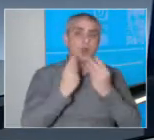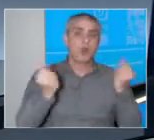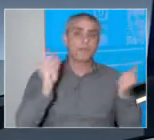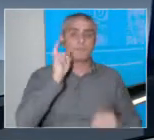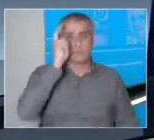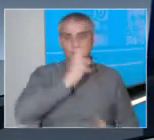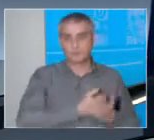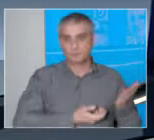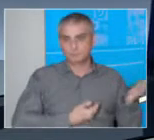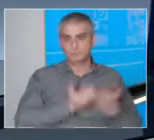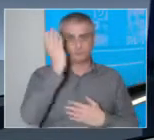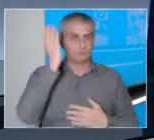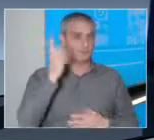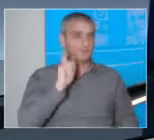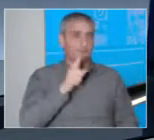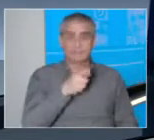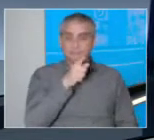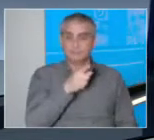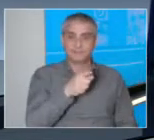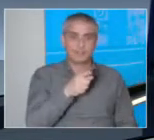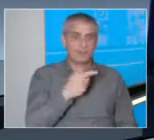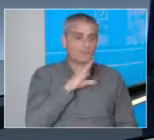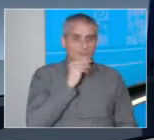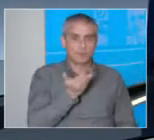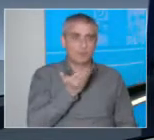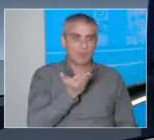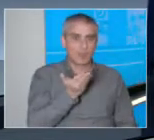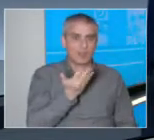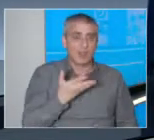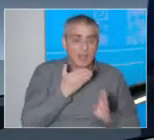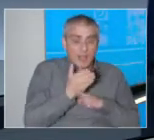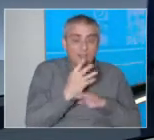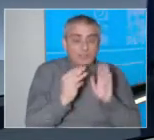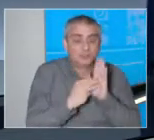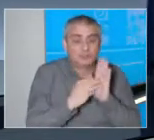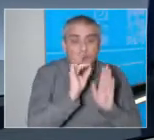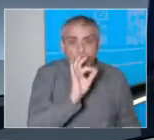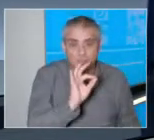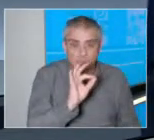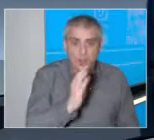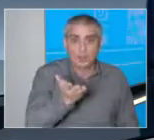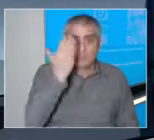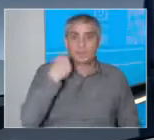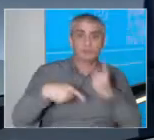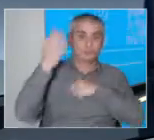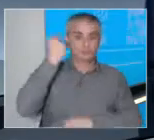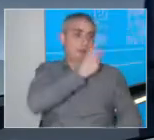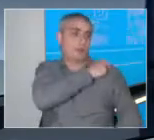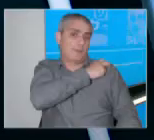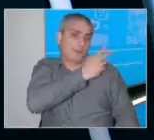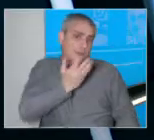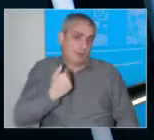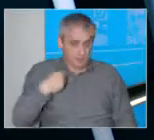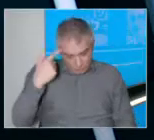בני גנץ הובנו אצל כל העיתונאים. לא, אבל זה חגירה, מדובר על חדירה לג'ימל שלו, לפני שנים שהוא היה רמטכ"ל, אני